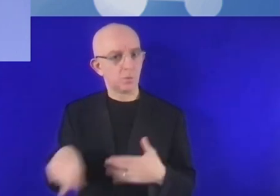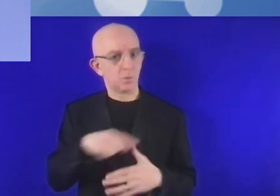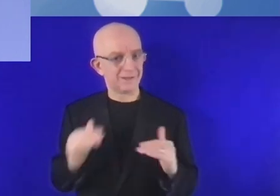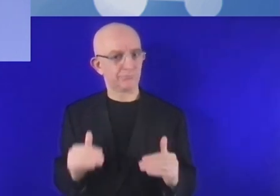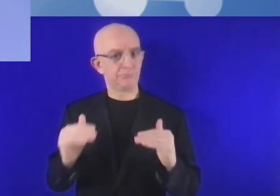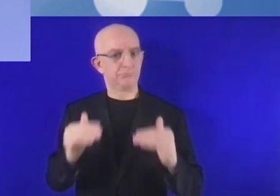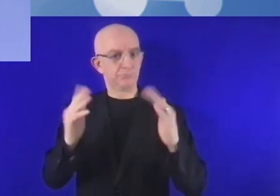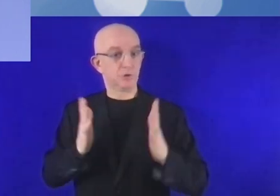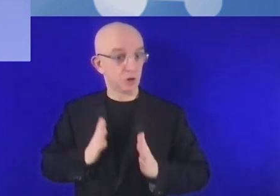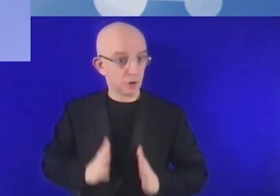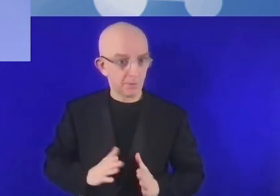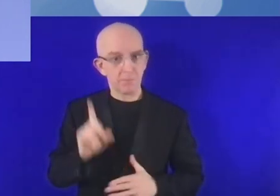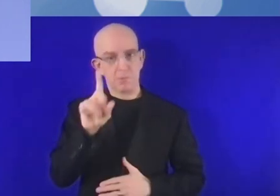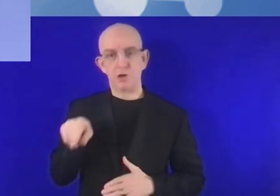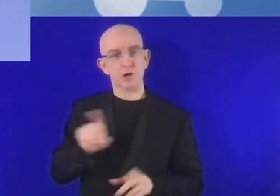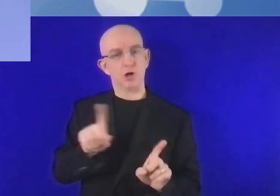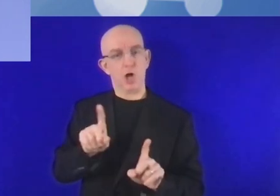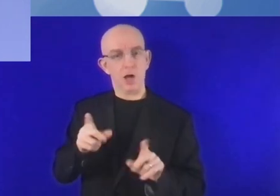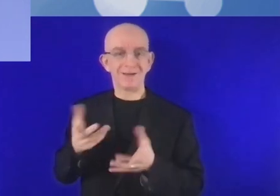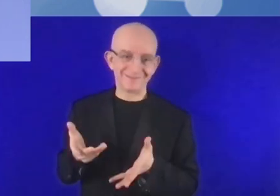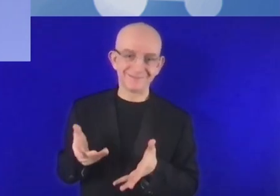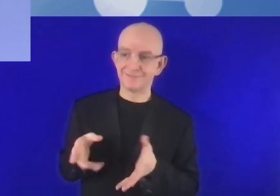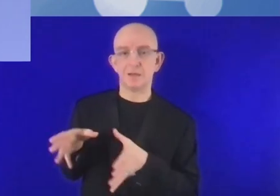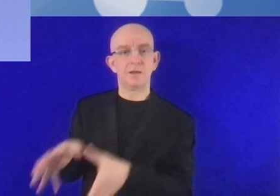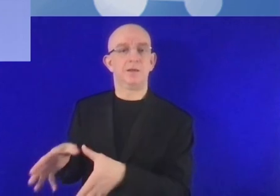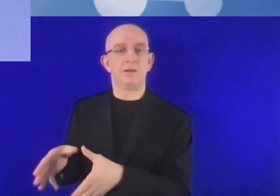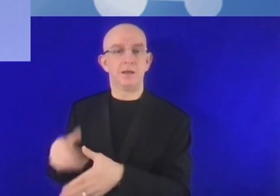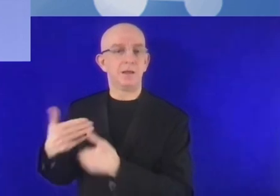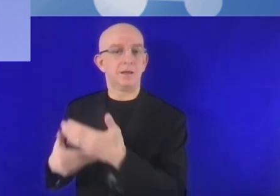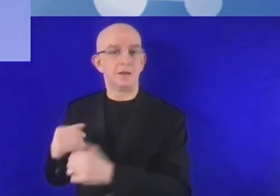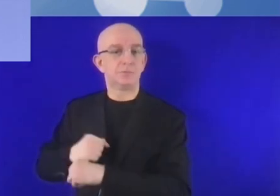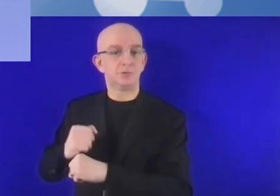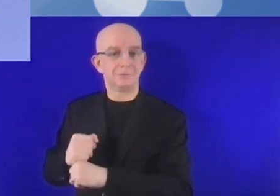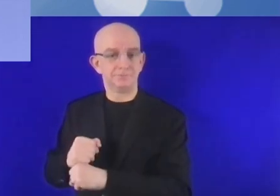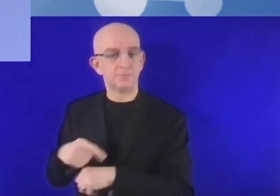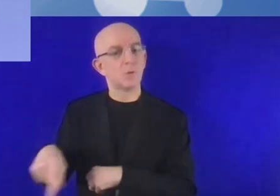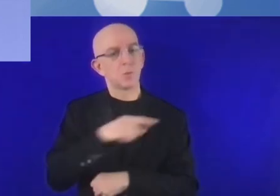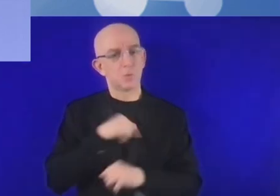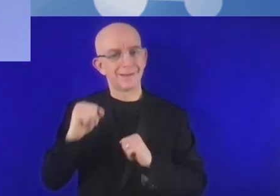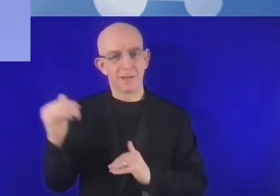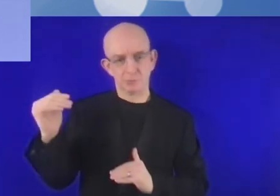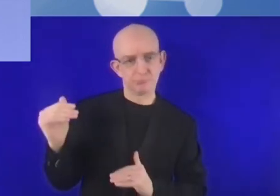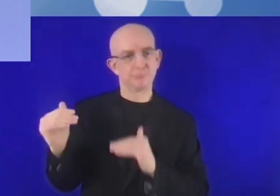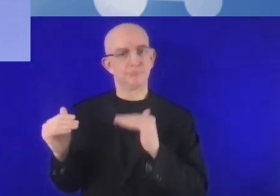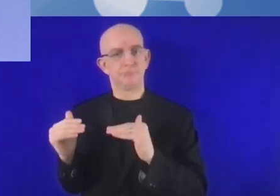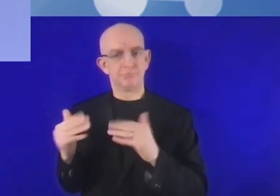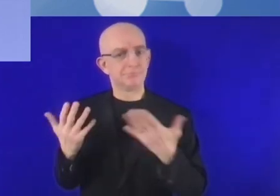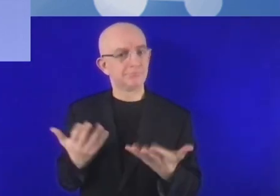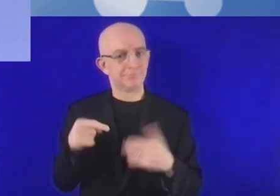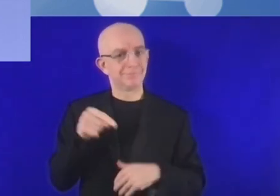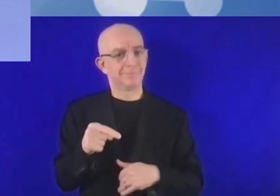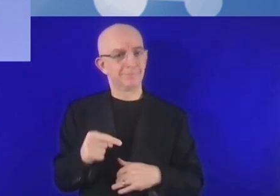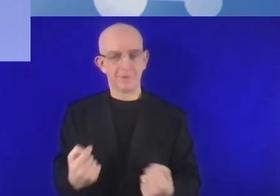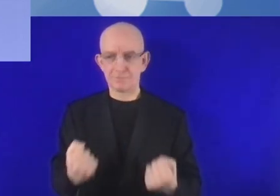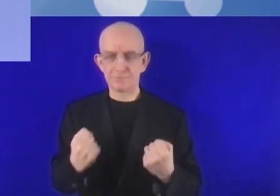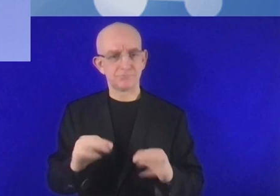wykorzystać jakość muzyki, aby wykształcać w sobie empatię, aby stawać się szczęśliwszymi i